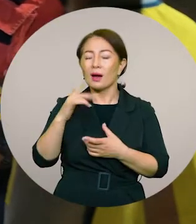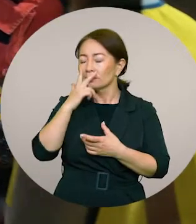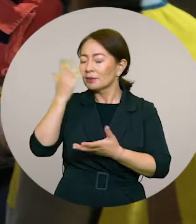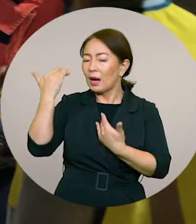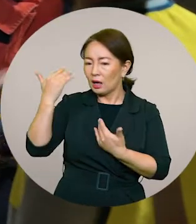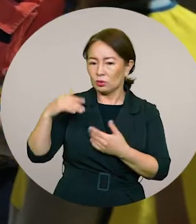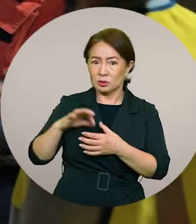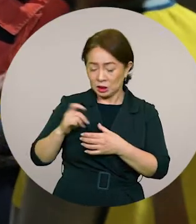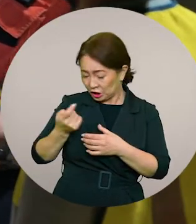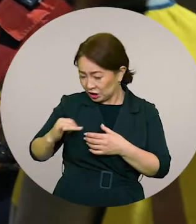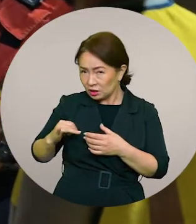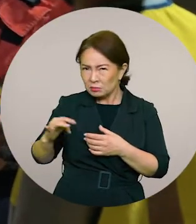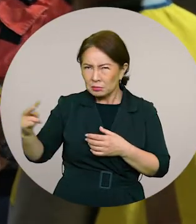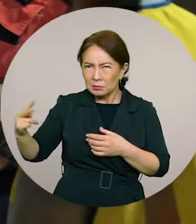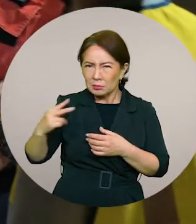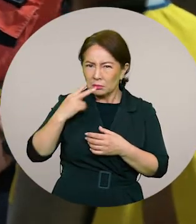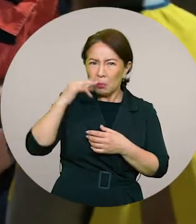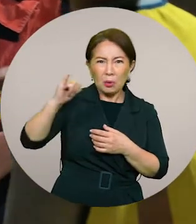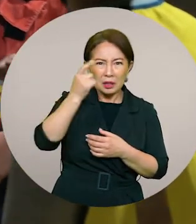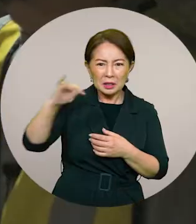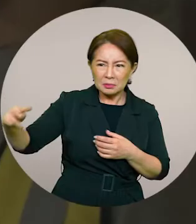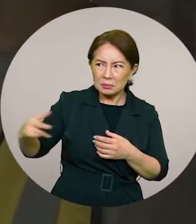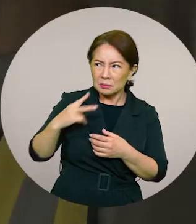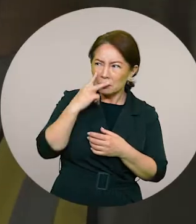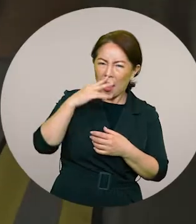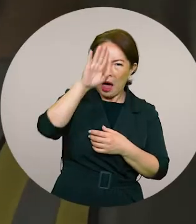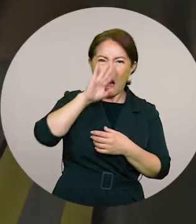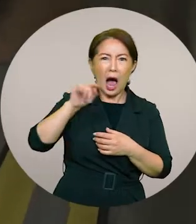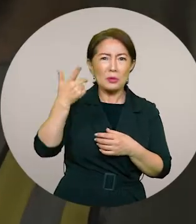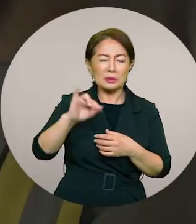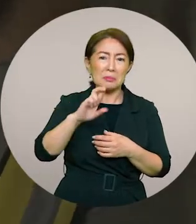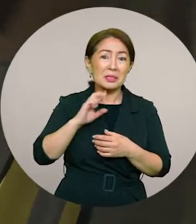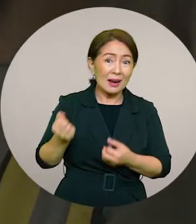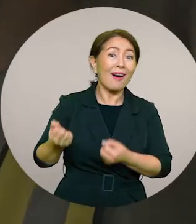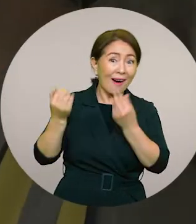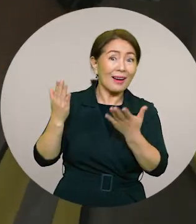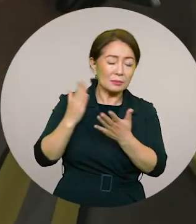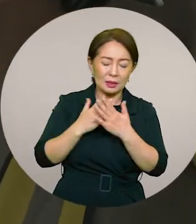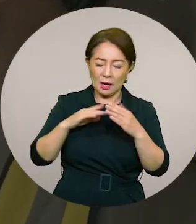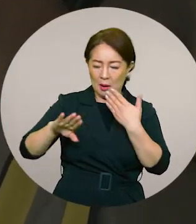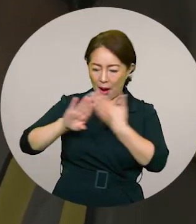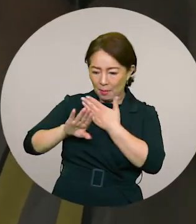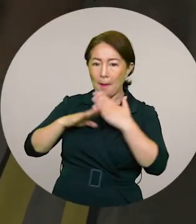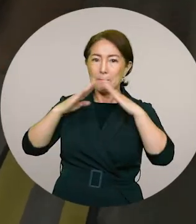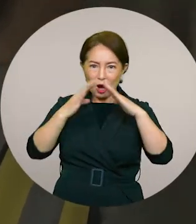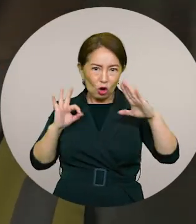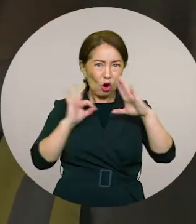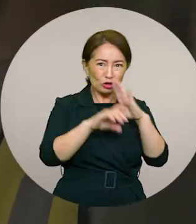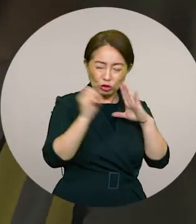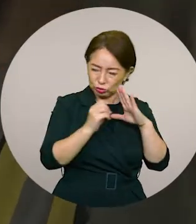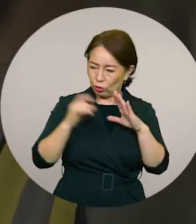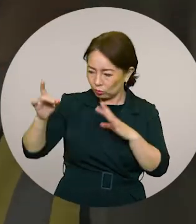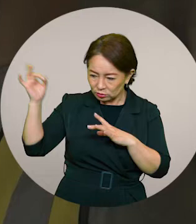байж байгаа. Тэгэхээр тэр хий үнэртэй тэглэнгууд за энэ одоо аюултай байдал үүссэн байна. Тэгээд одоо хорогдох байрлал явах хэрэгтэй байна гэдэг дохиог